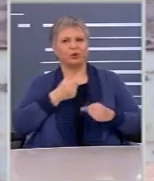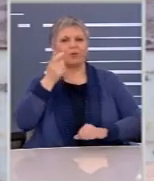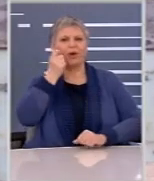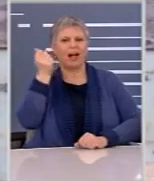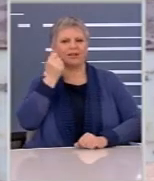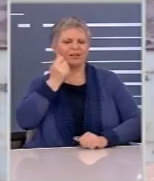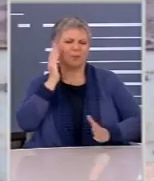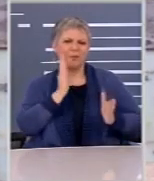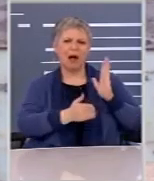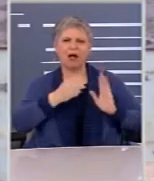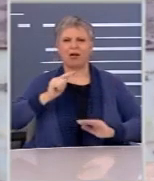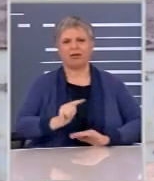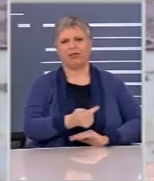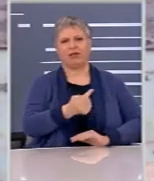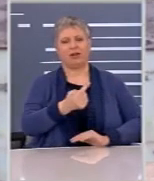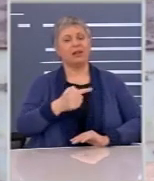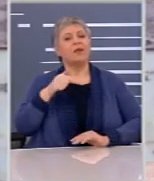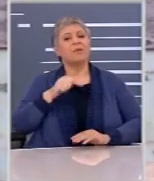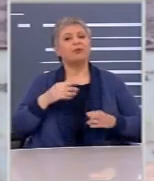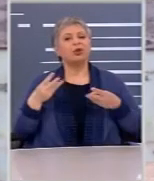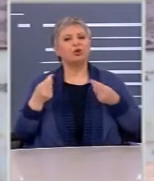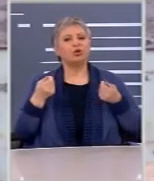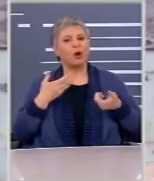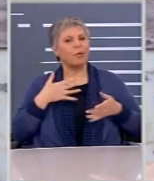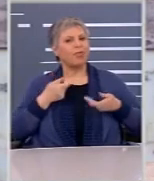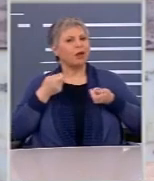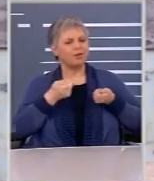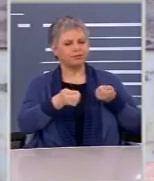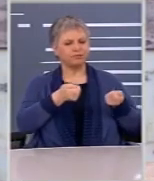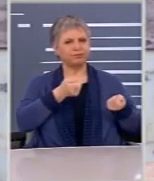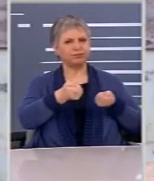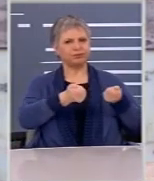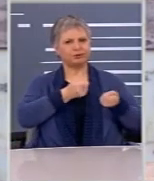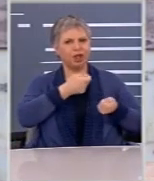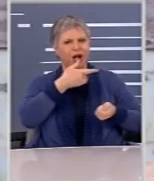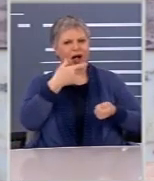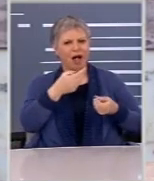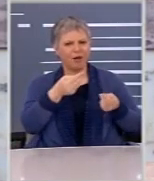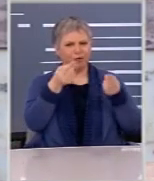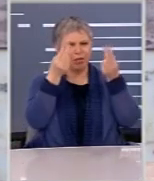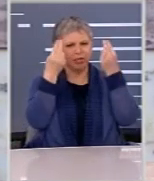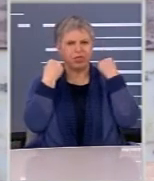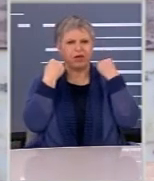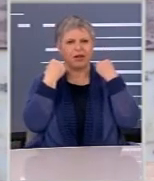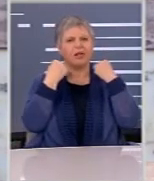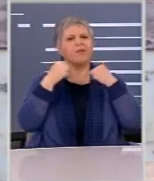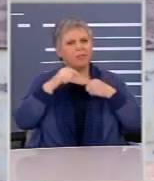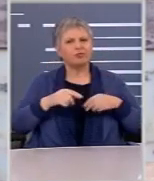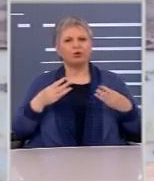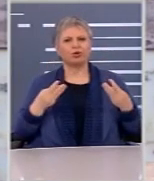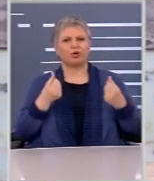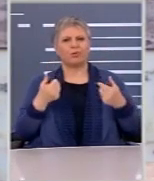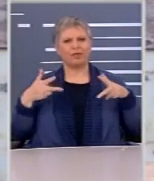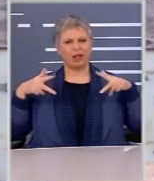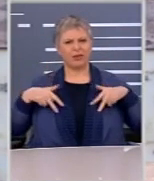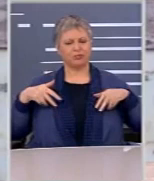βία αποτελεί μέσο χειραγώγησης και κοινωνικής πειθάρχησης όταν την ασκούν οι εξουσίες, έτσι